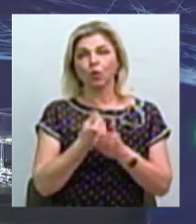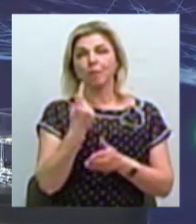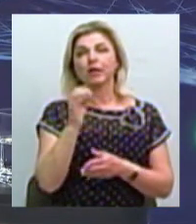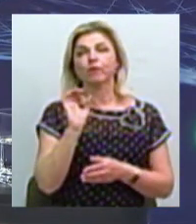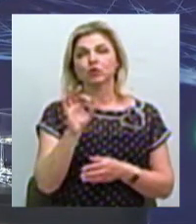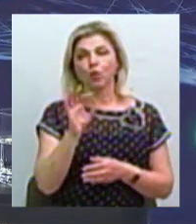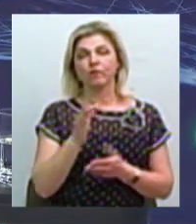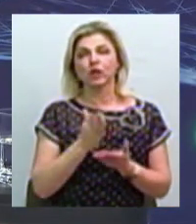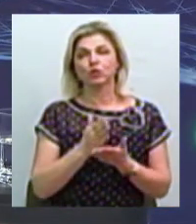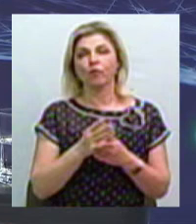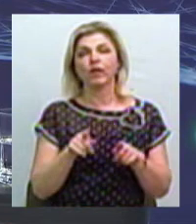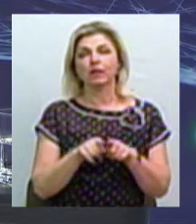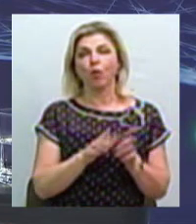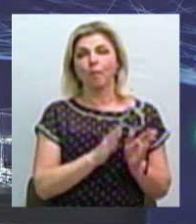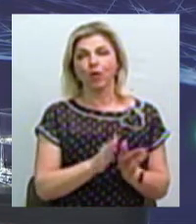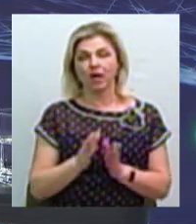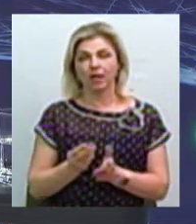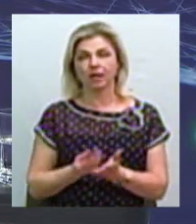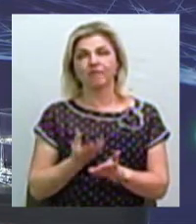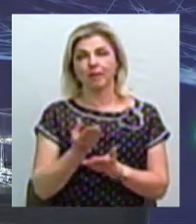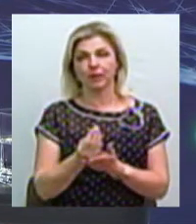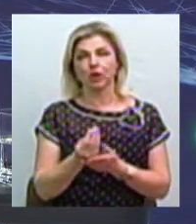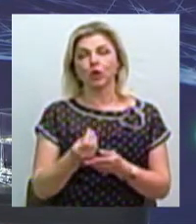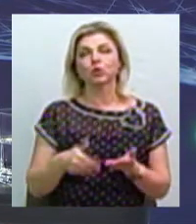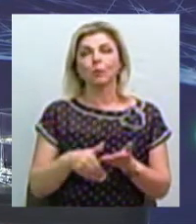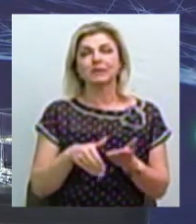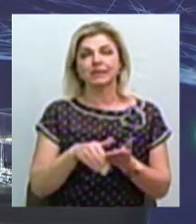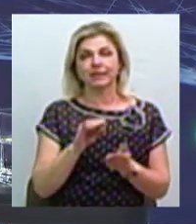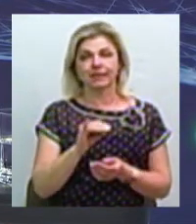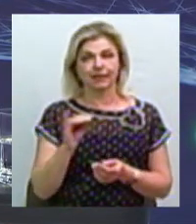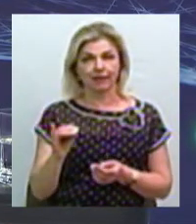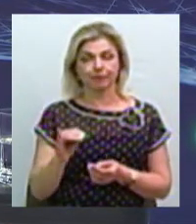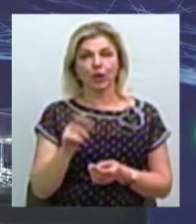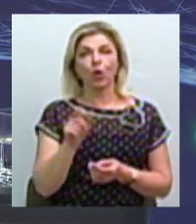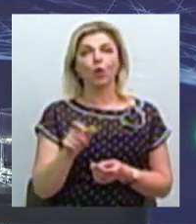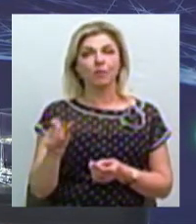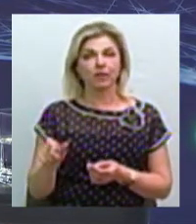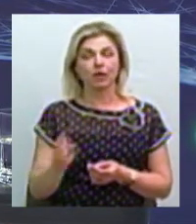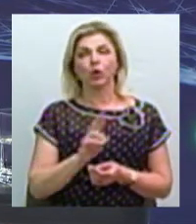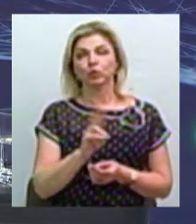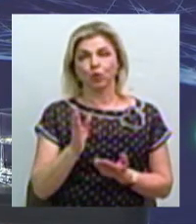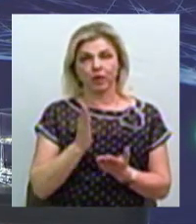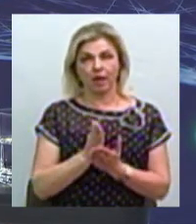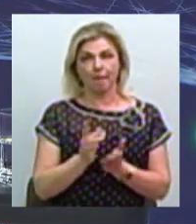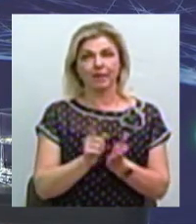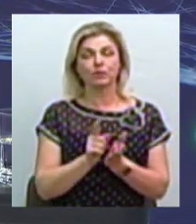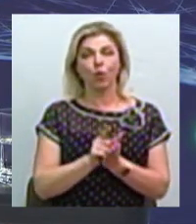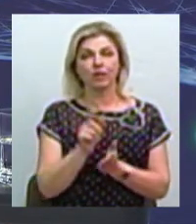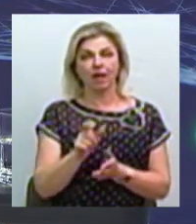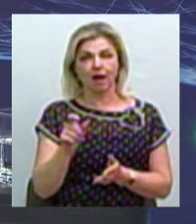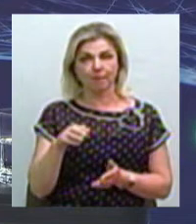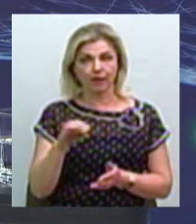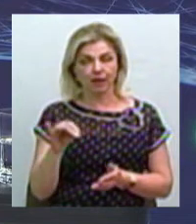існував такий порядок виплати субсидії. Громадяни, які є пенсіонерами,